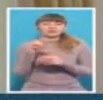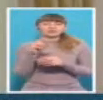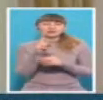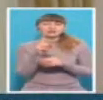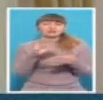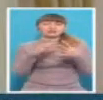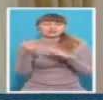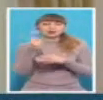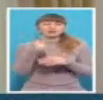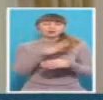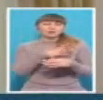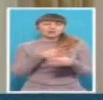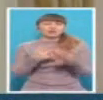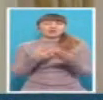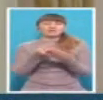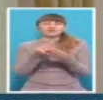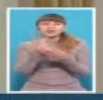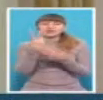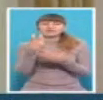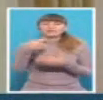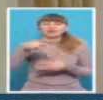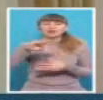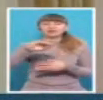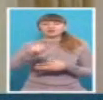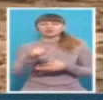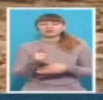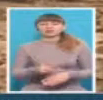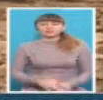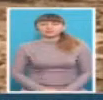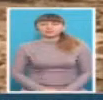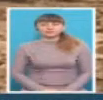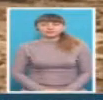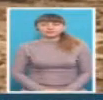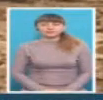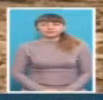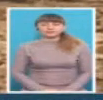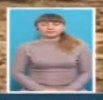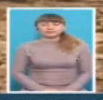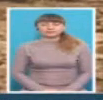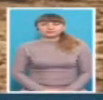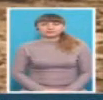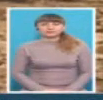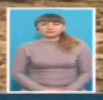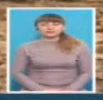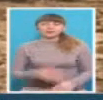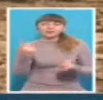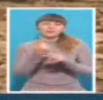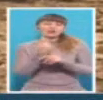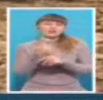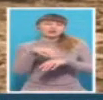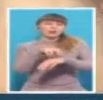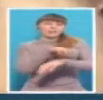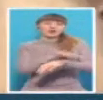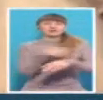инвестиция жобаларын осы ауыл шаруашылығында іске асыруға. Архимед Мұхамбетов аймағымыздың агроөнеркәсіп кешеніндегі